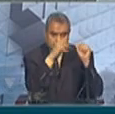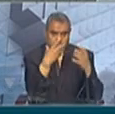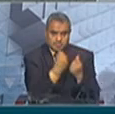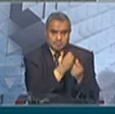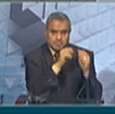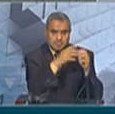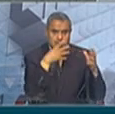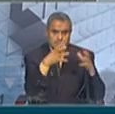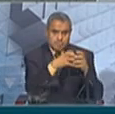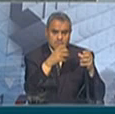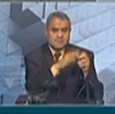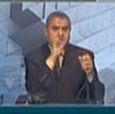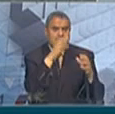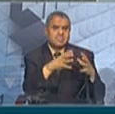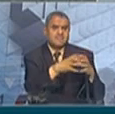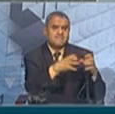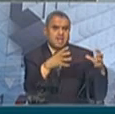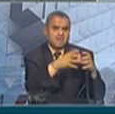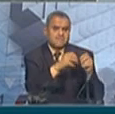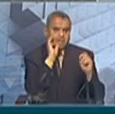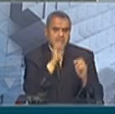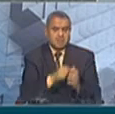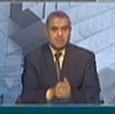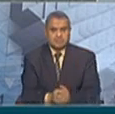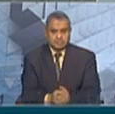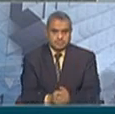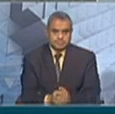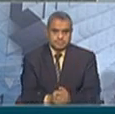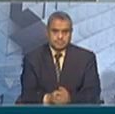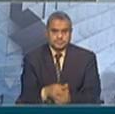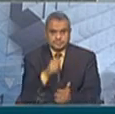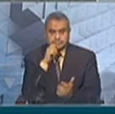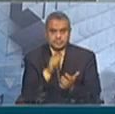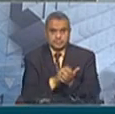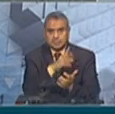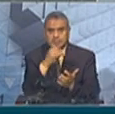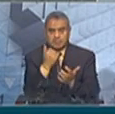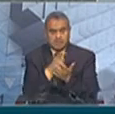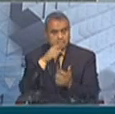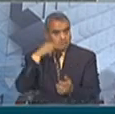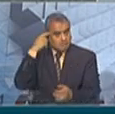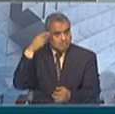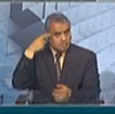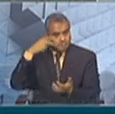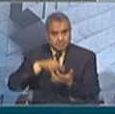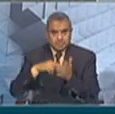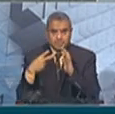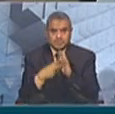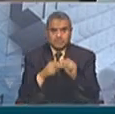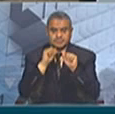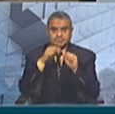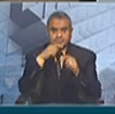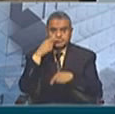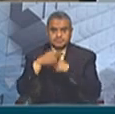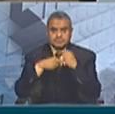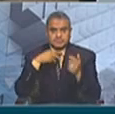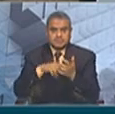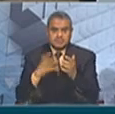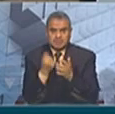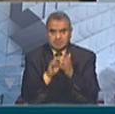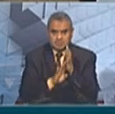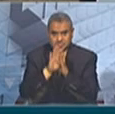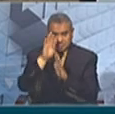النزاع، لكن يعني لم يتم تنفيذ هذا الامر ولا اعتقد انه سيتم